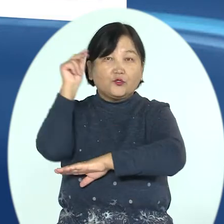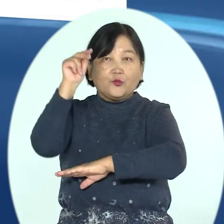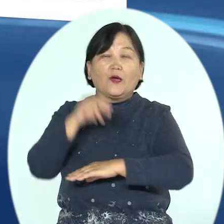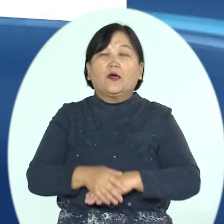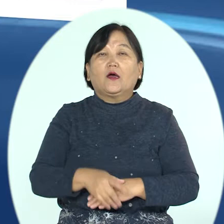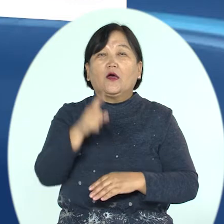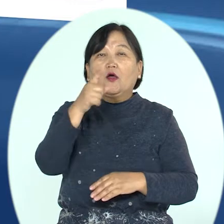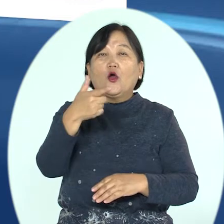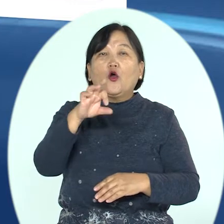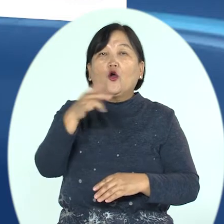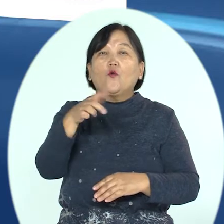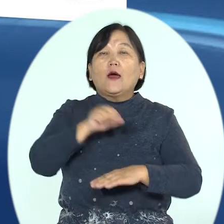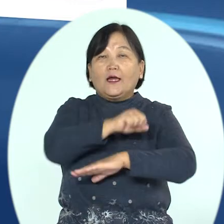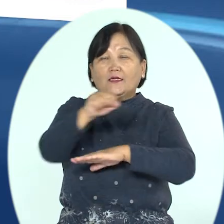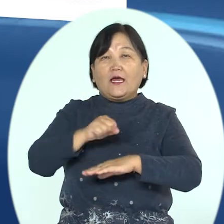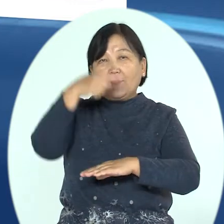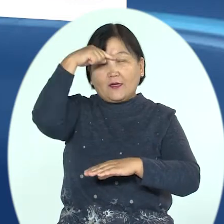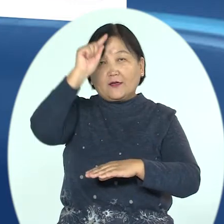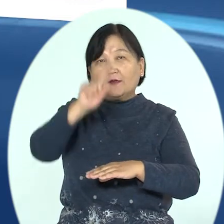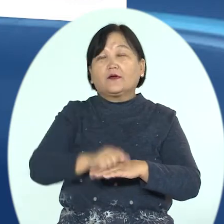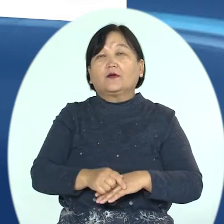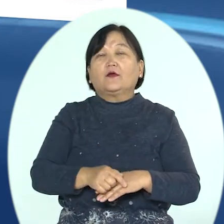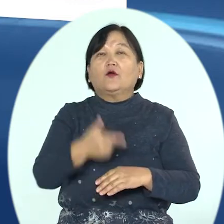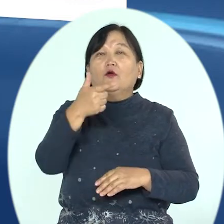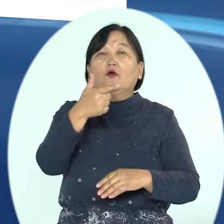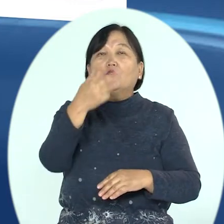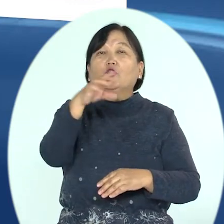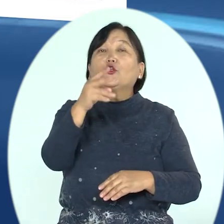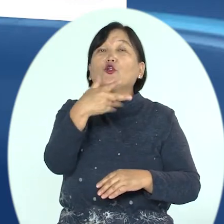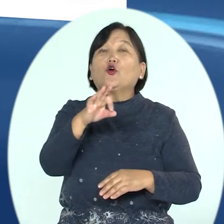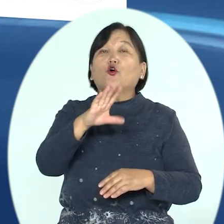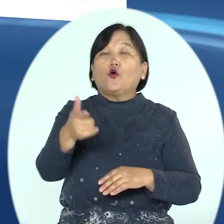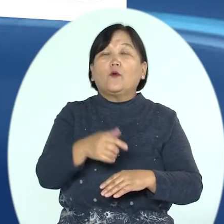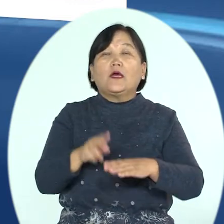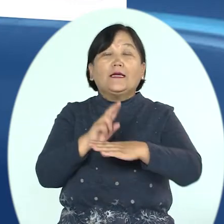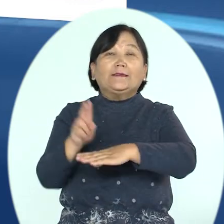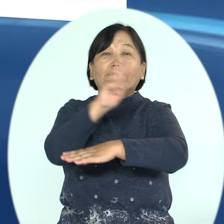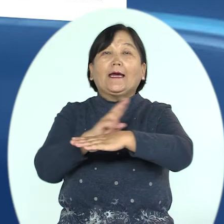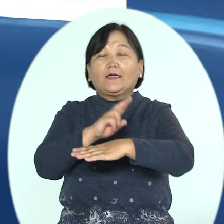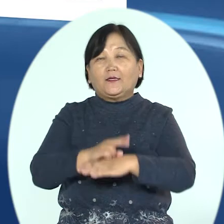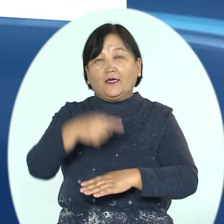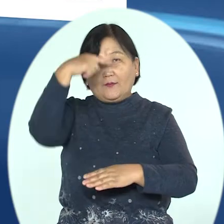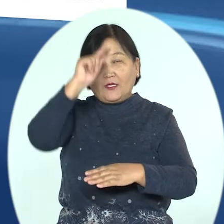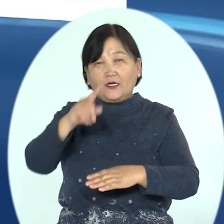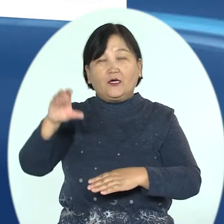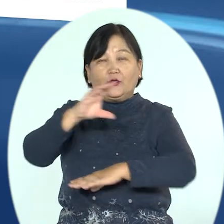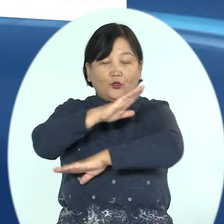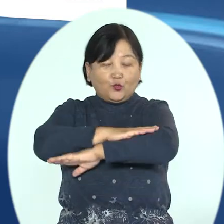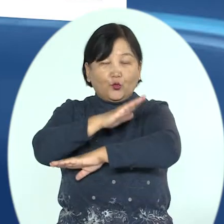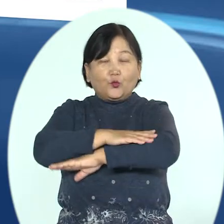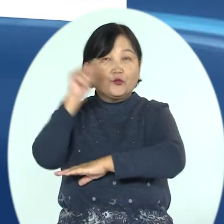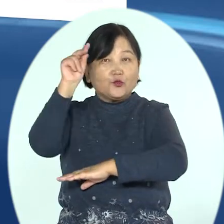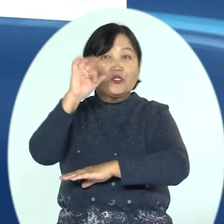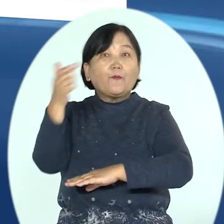тэгээд Говалтай ангаах, Дорн говийн ангаахын сургууль, Дархны ангаахын сургууль гэсэн ийм дөрвөн сургуульд